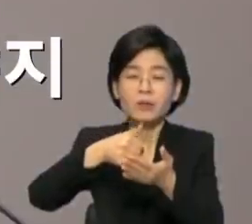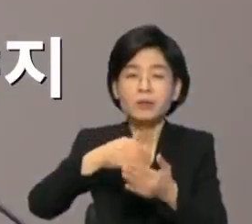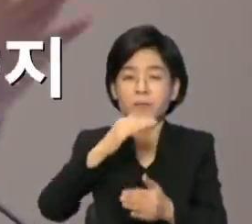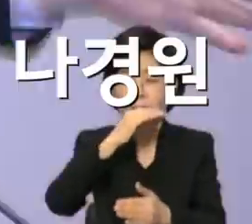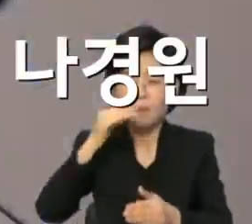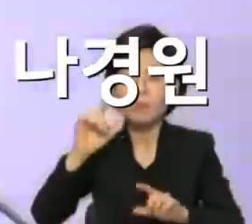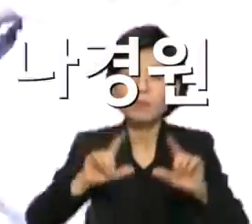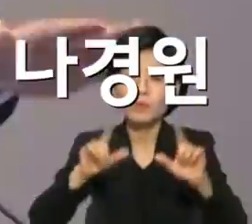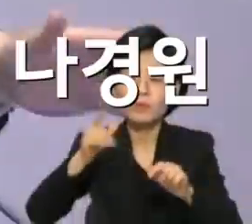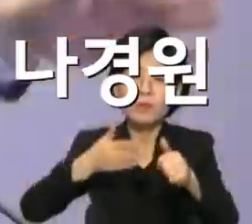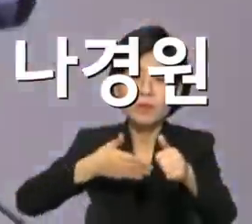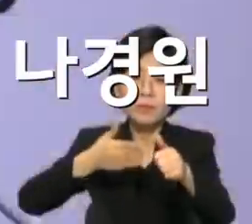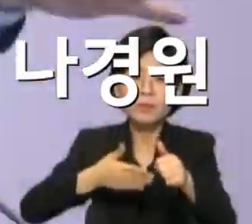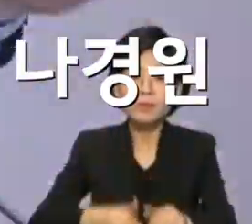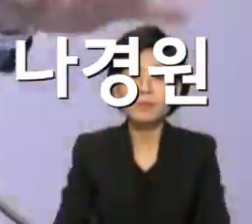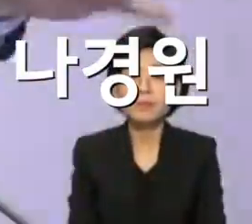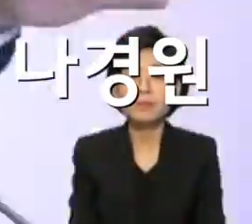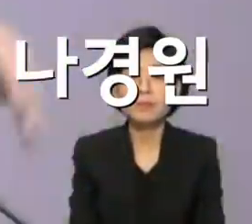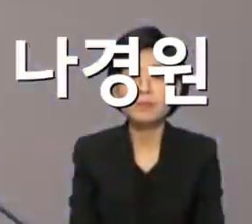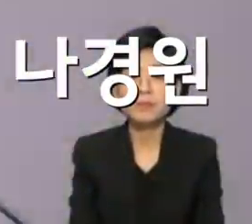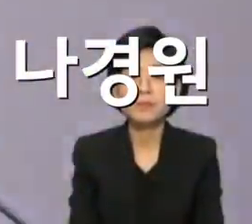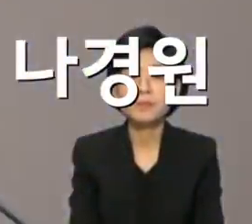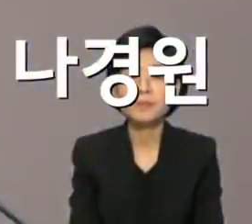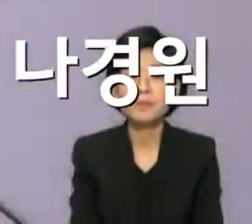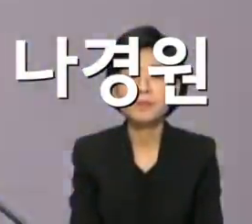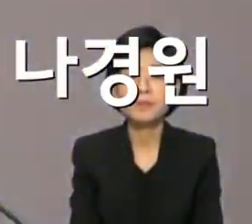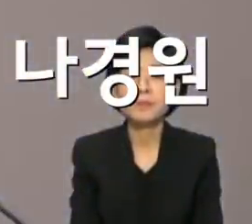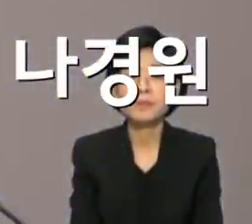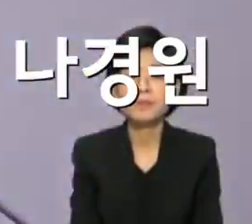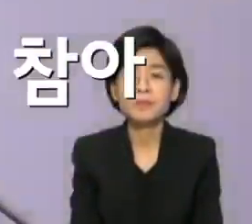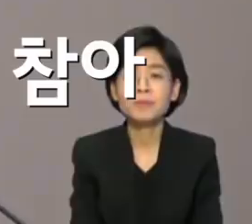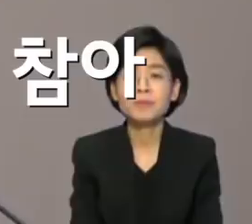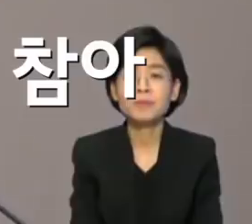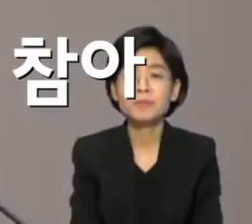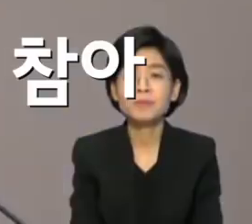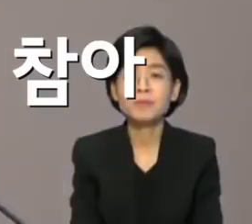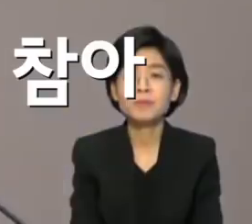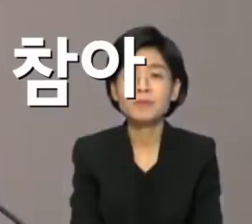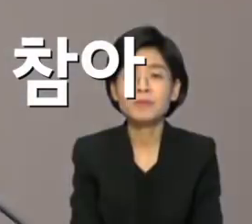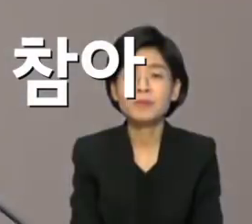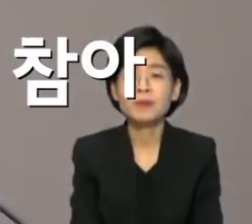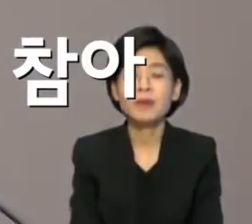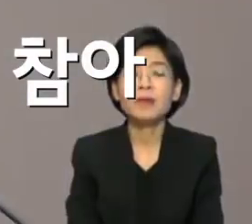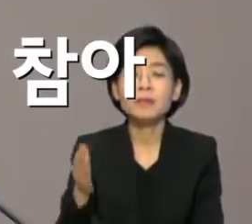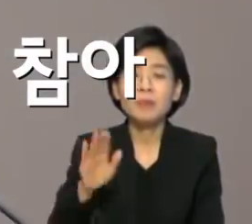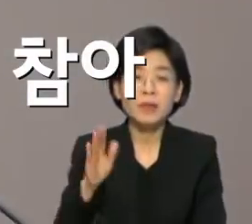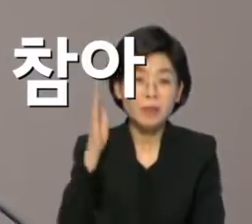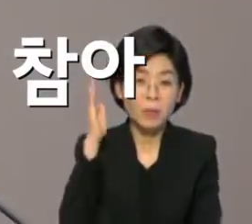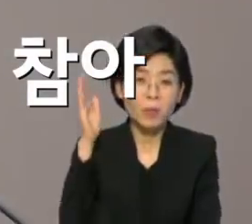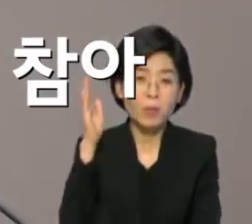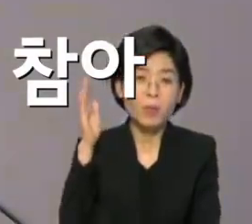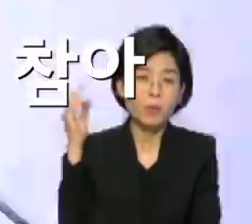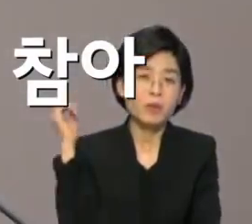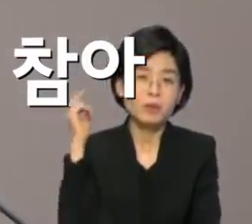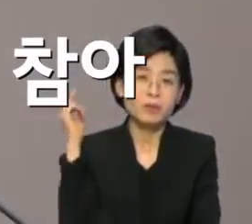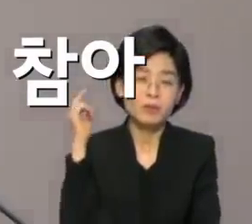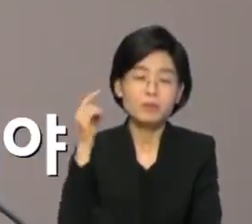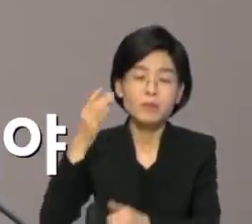거예요. 의장님, 조용히 해주세요. 그러나 얘기는 들어줘야 돼요.